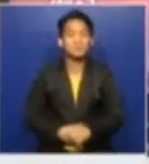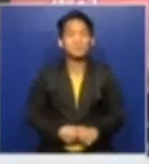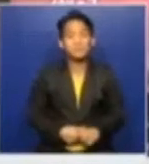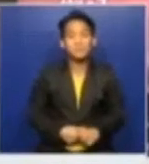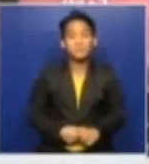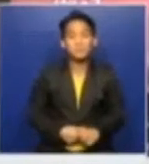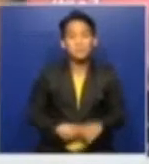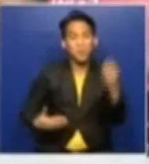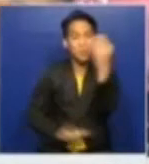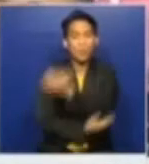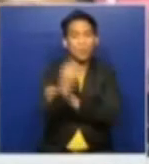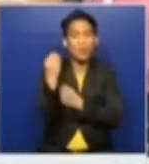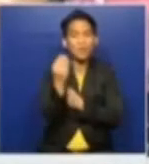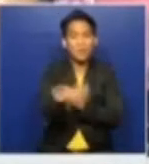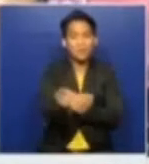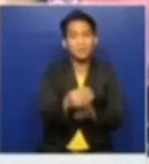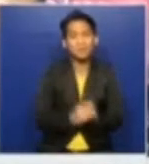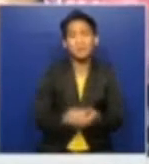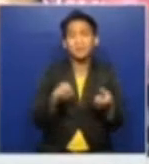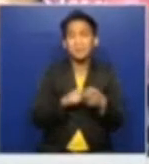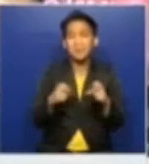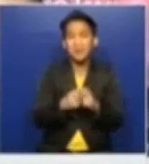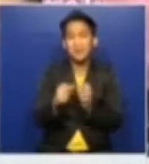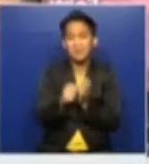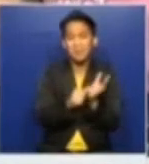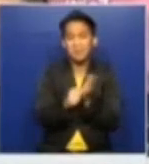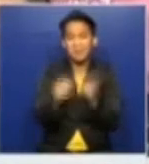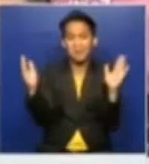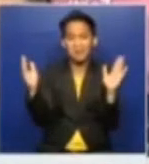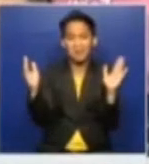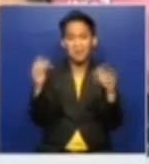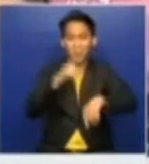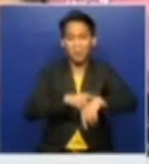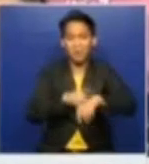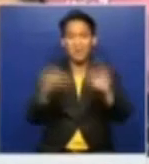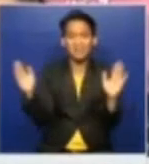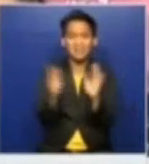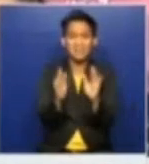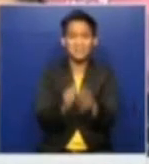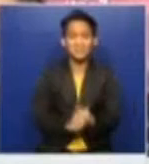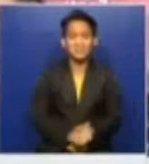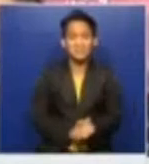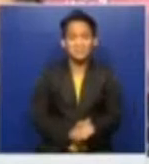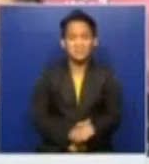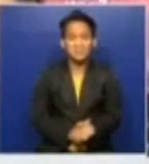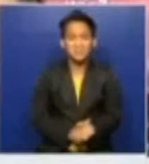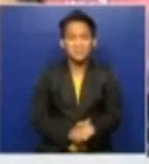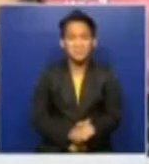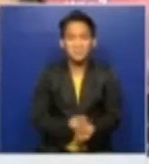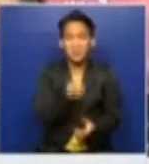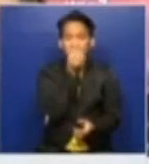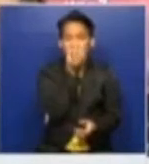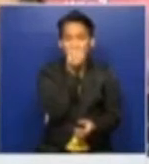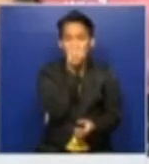เช่นการแก้ปัญหาระยะสั้นที่ผมบอกนะครับก็คือช่วยในเรื่องของดอกเบี้ย